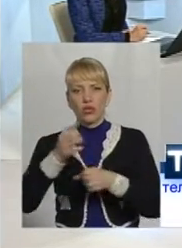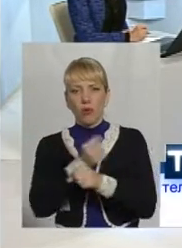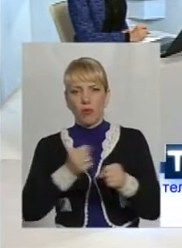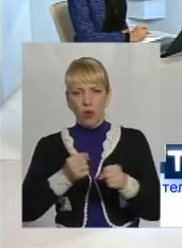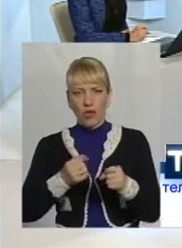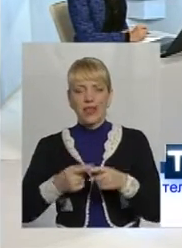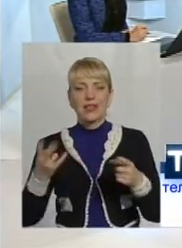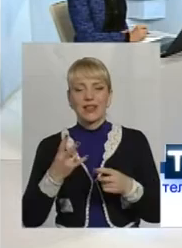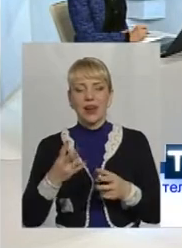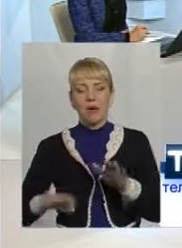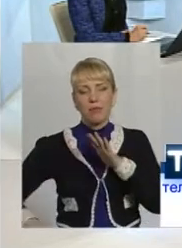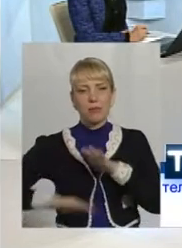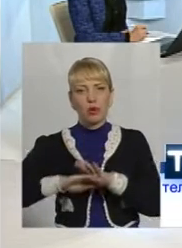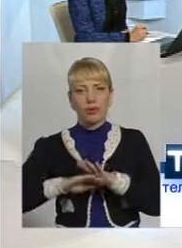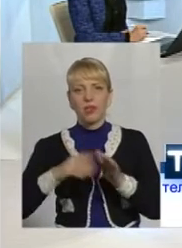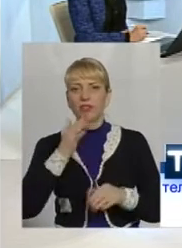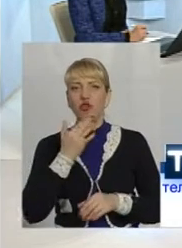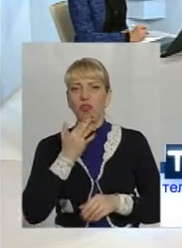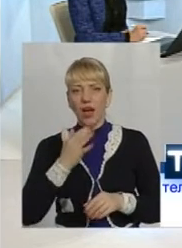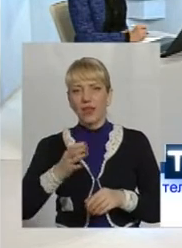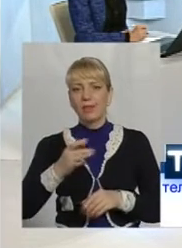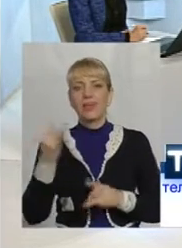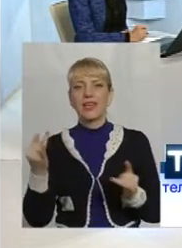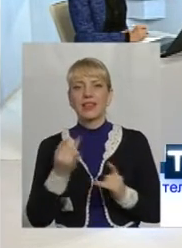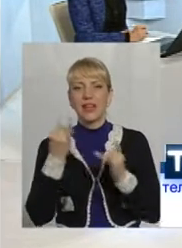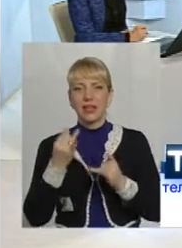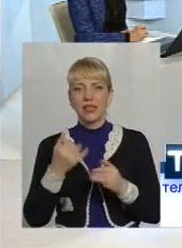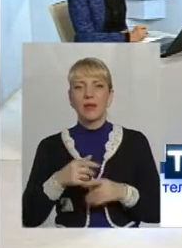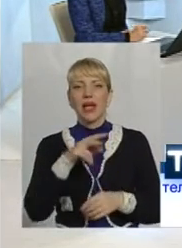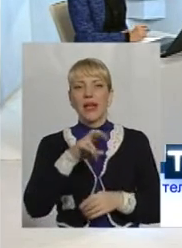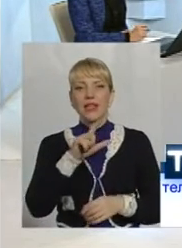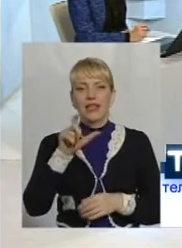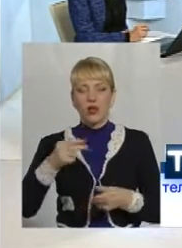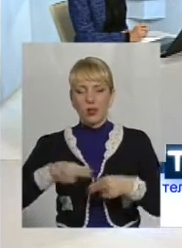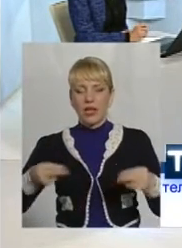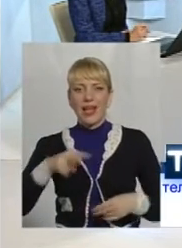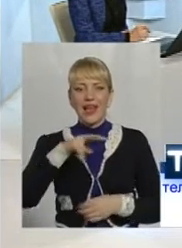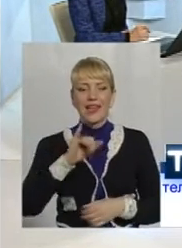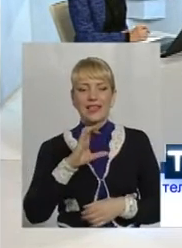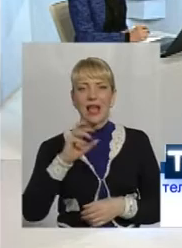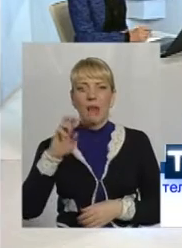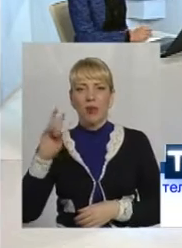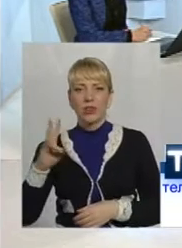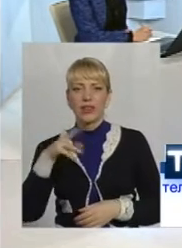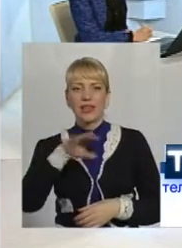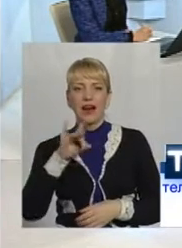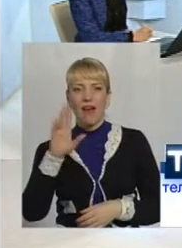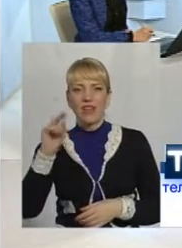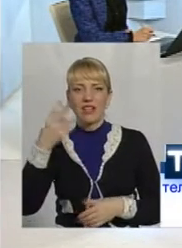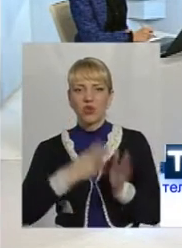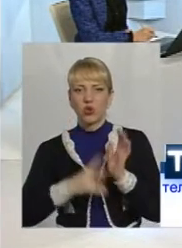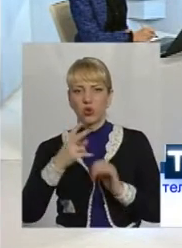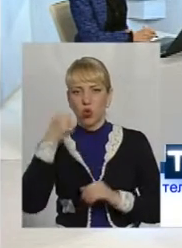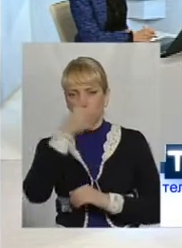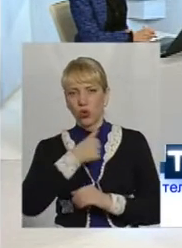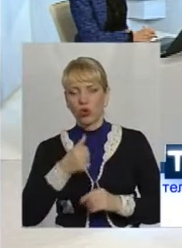національному інтересові. Але Зенко підписує у Лісабоні у травні 92-го року протокол до договору «Старт-1»,